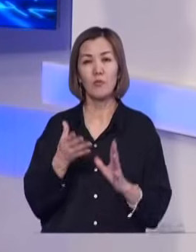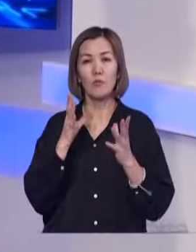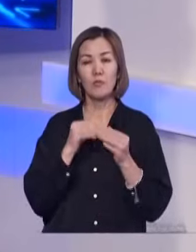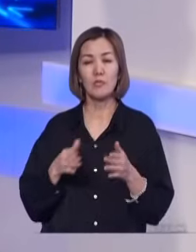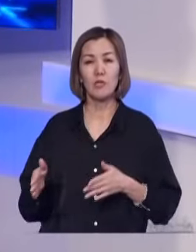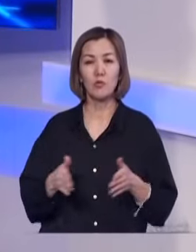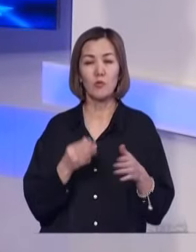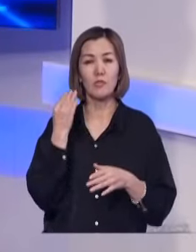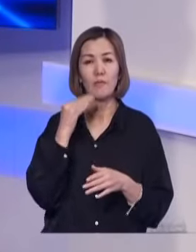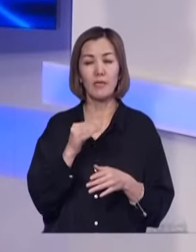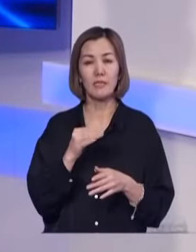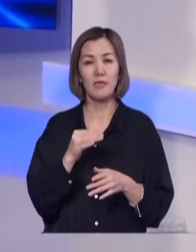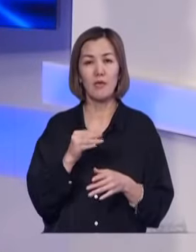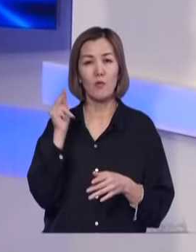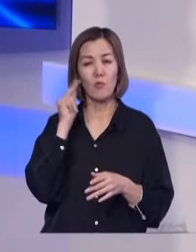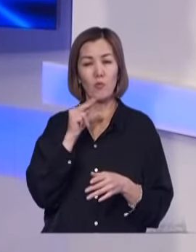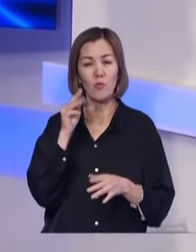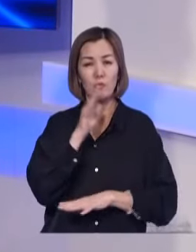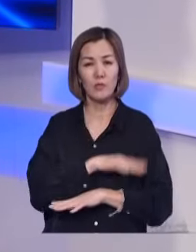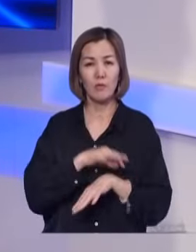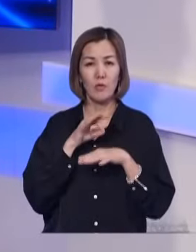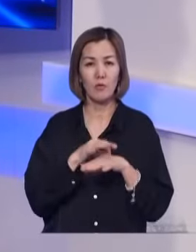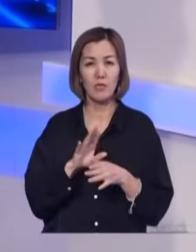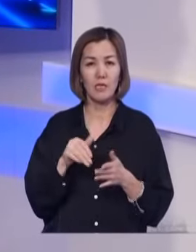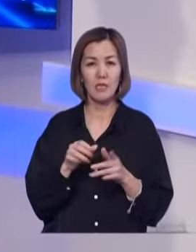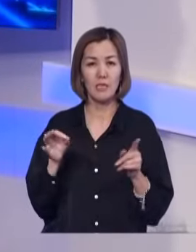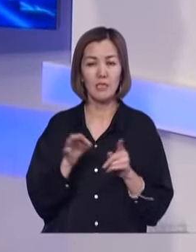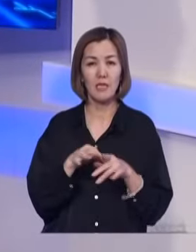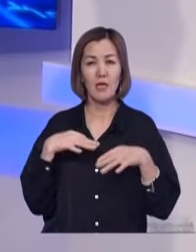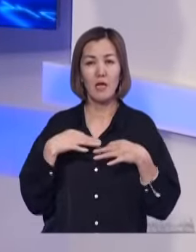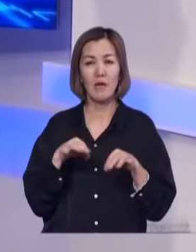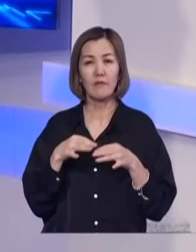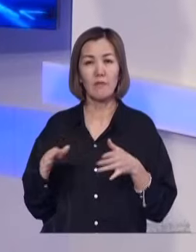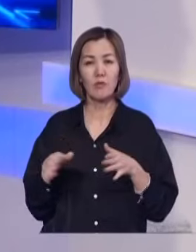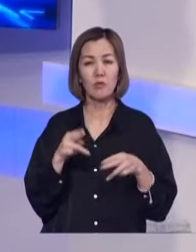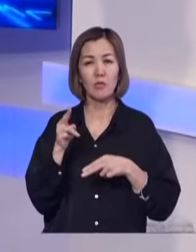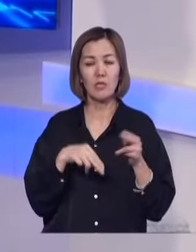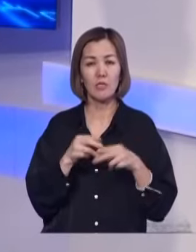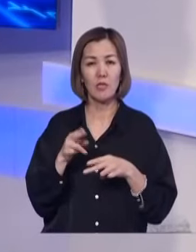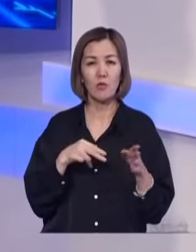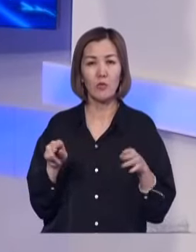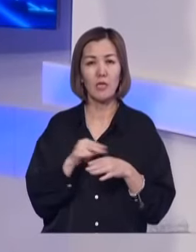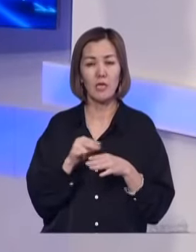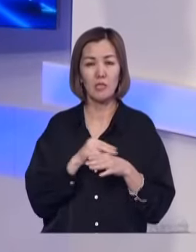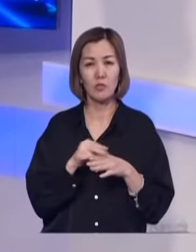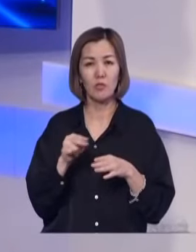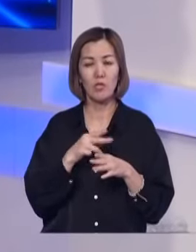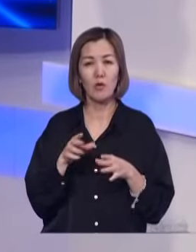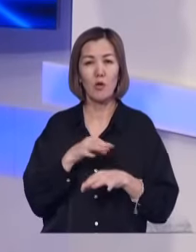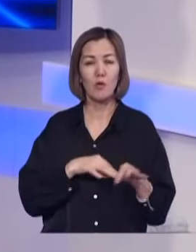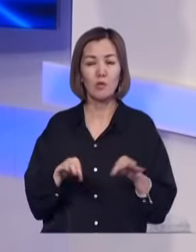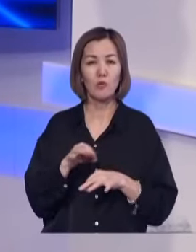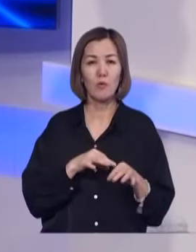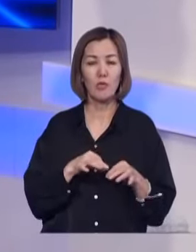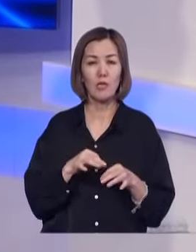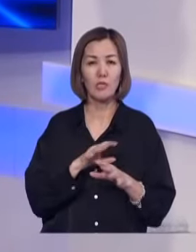Алматы облысында жол сапасына қатысты оқу семинар өтті. Негізгі мақсат автомобиль жолдарын салу, реконструкциялау, жөндеу, жобалау